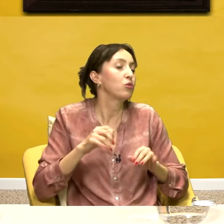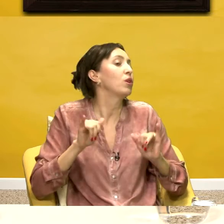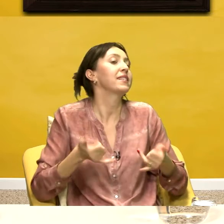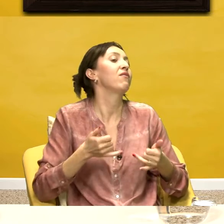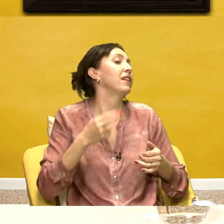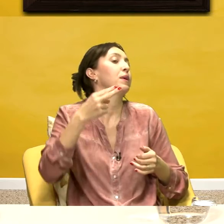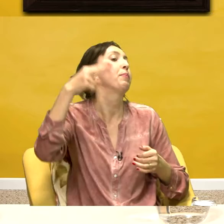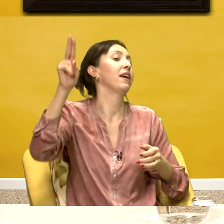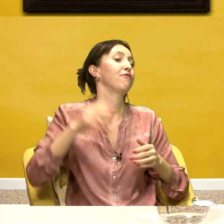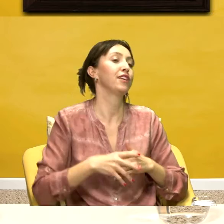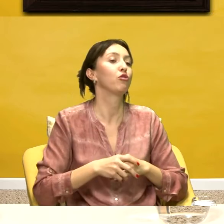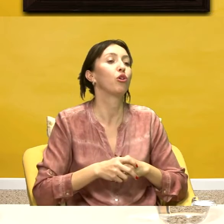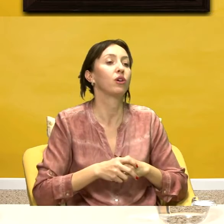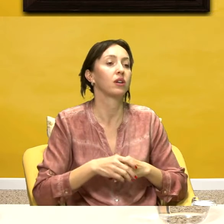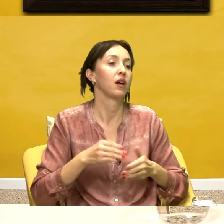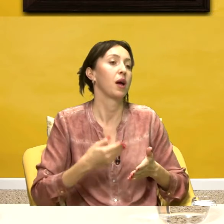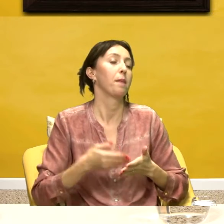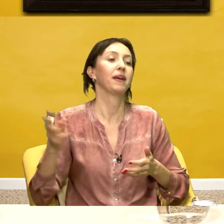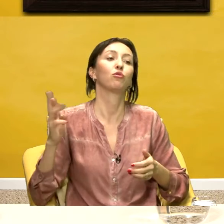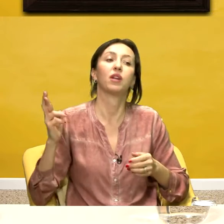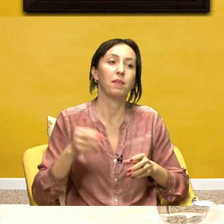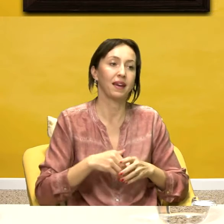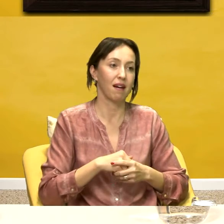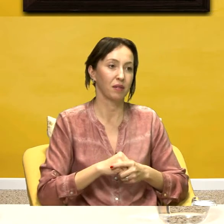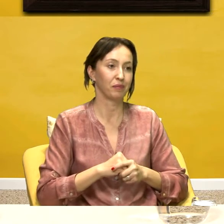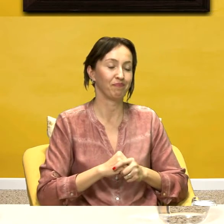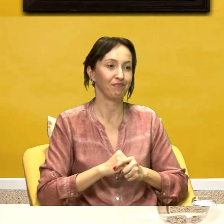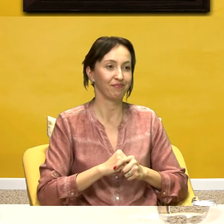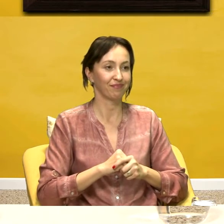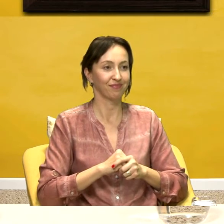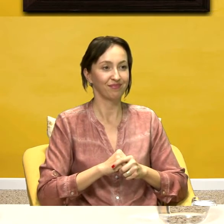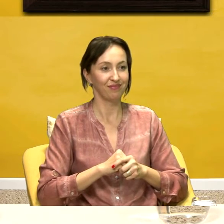Ce crezi tu că se va întâmpla în viitor pentru Rebecca?